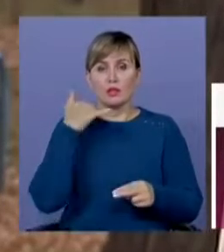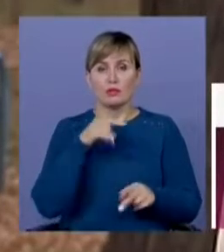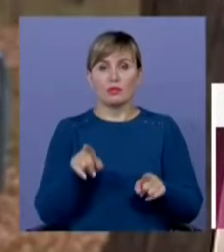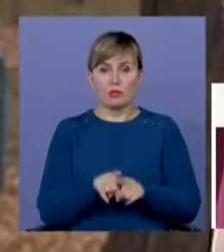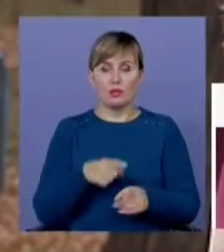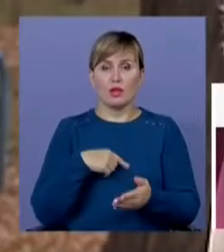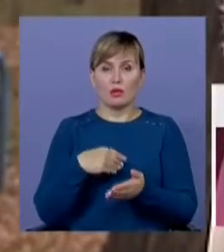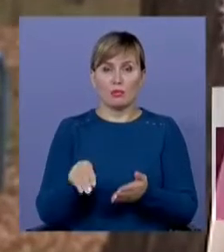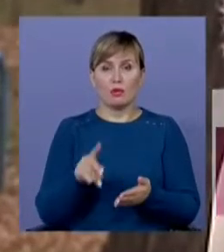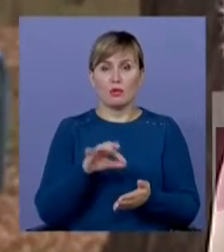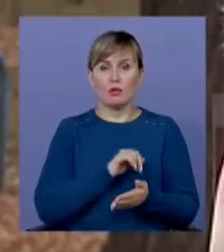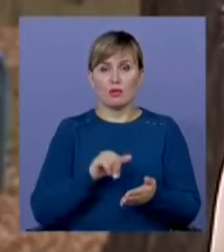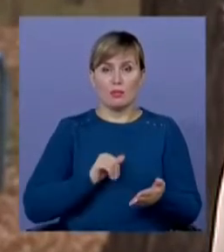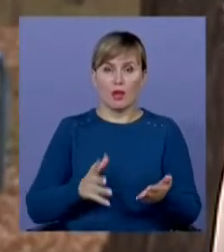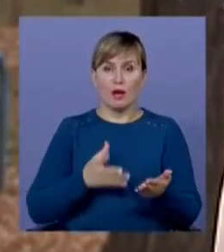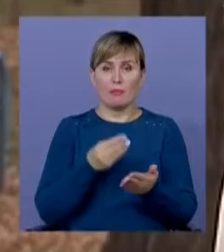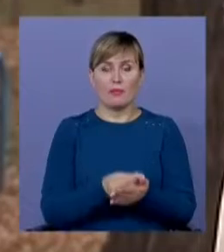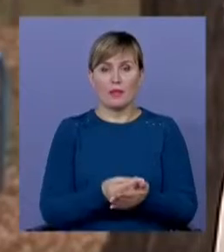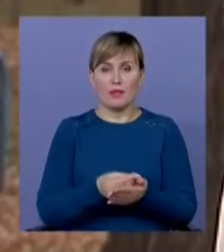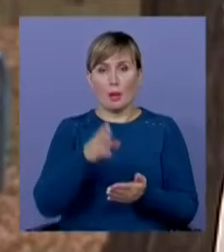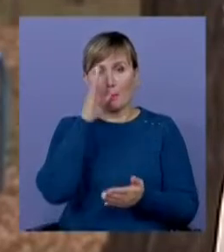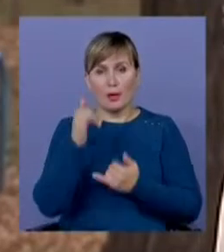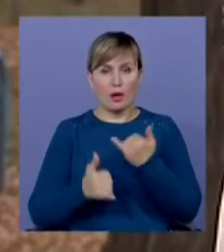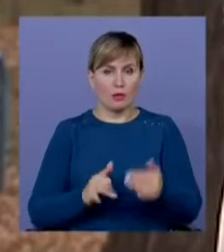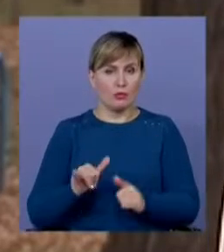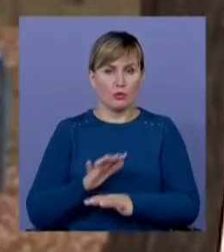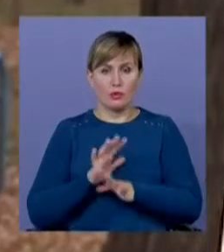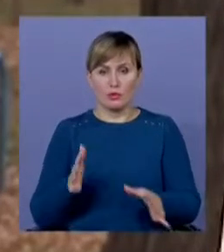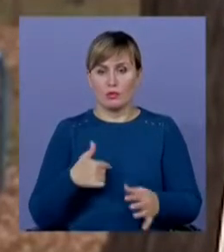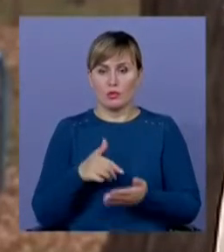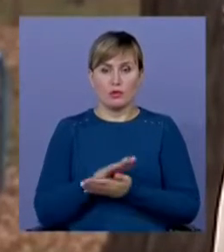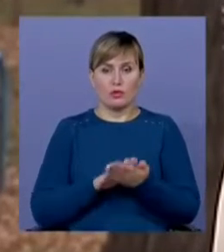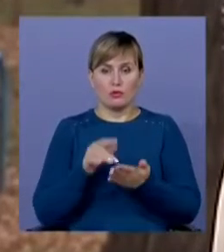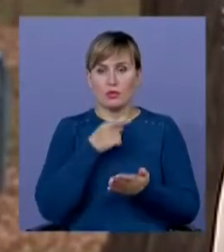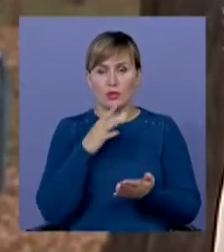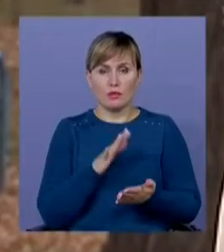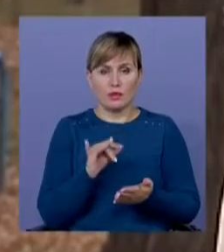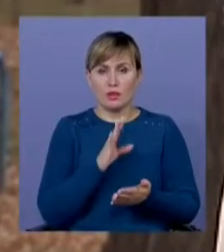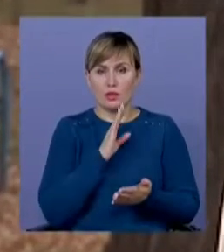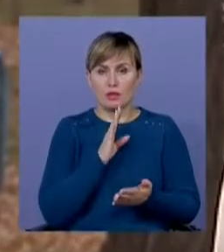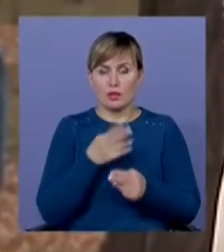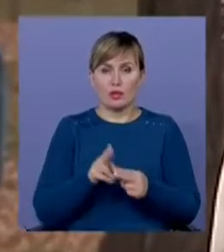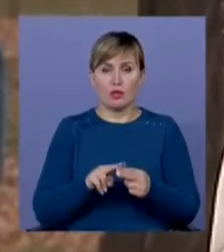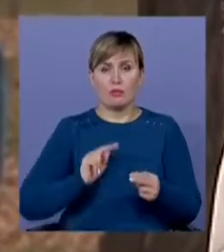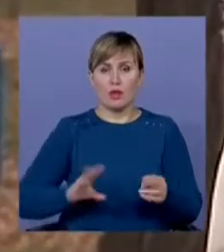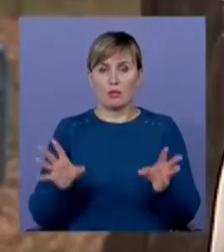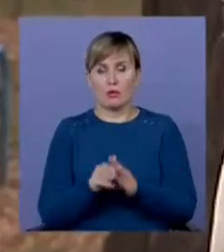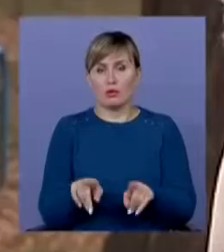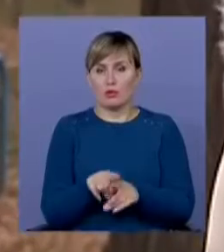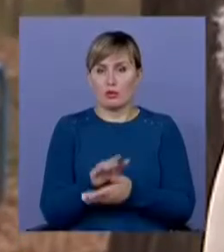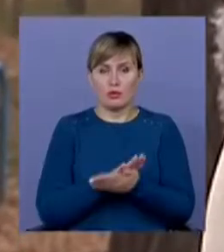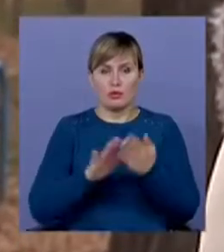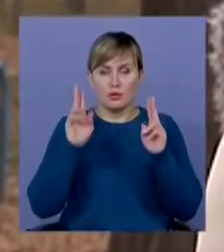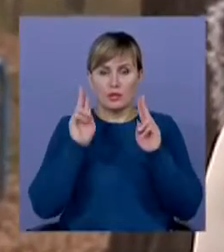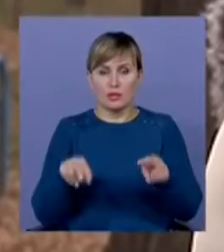ей купила, но она сама платила за него. Парня у нее не было, по крайней мере, мне она ничего не говорила. Да и девушки, с которыми она работала, тоже ничего не